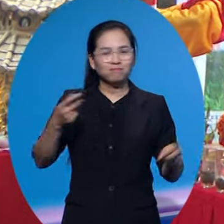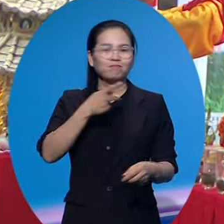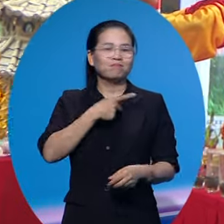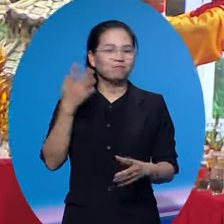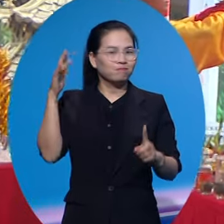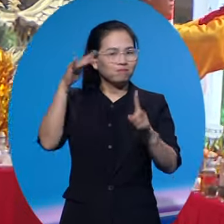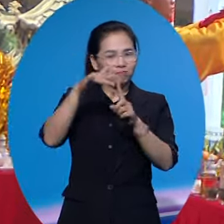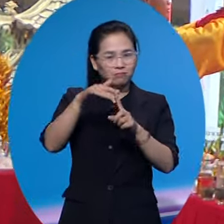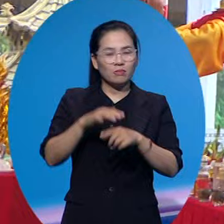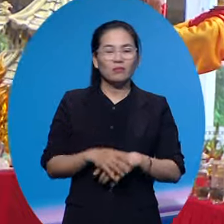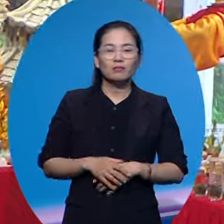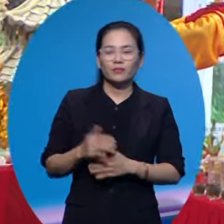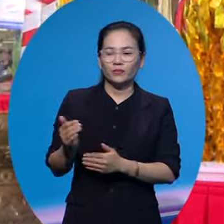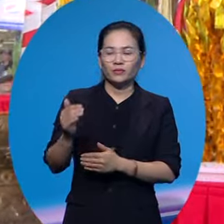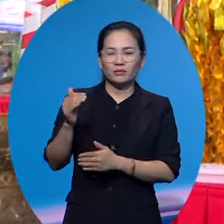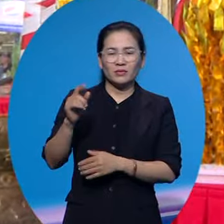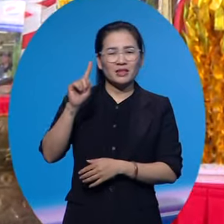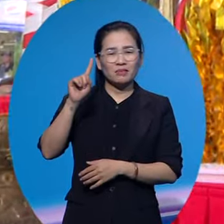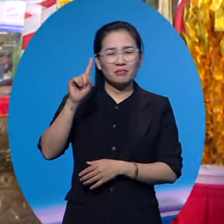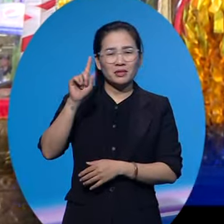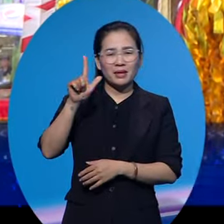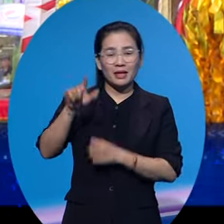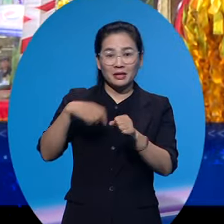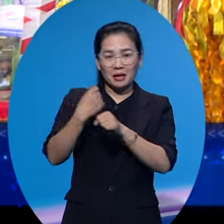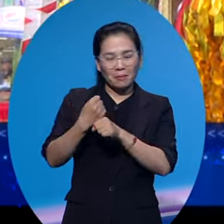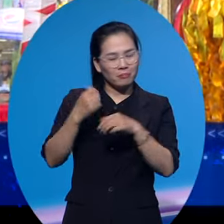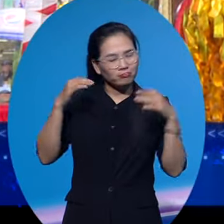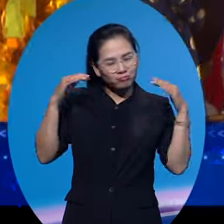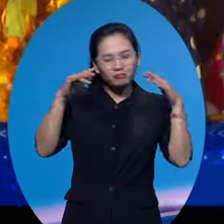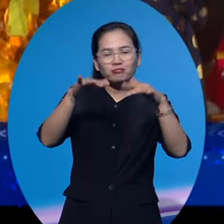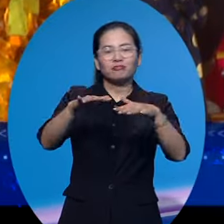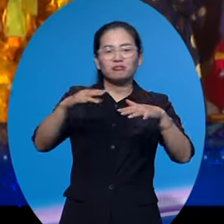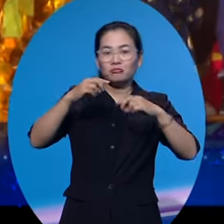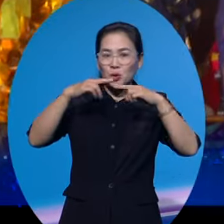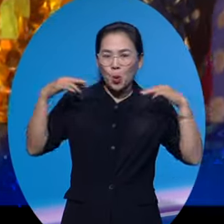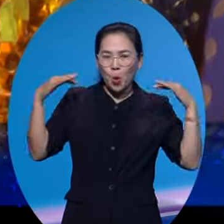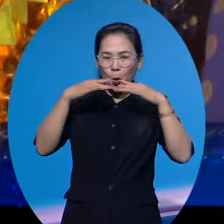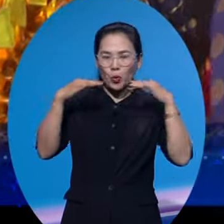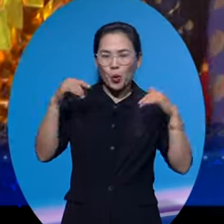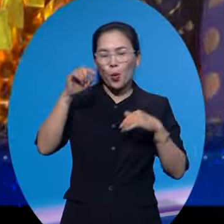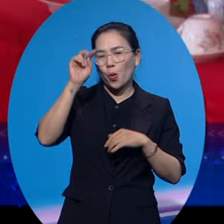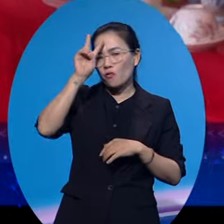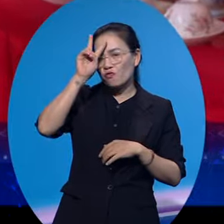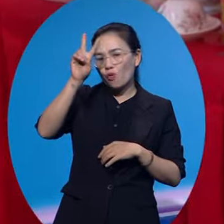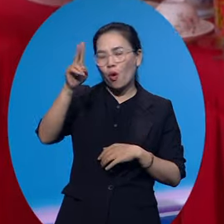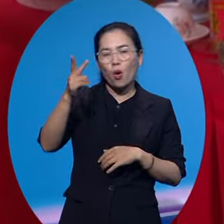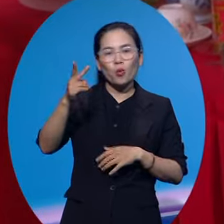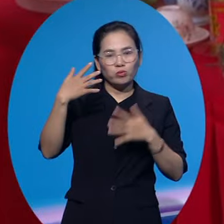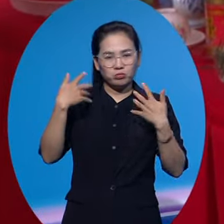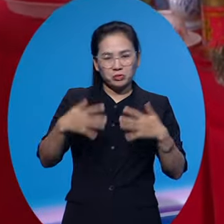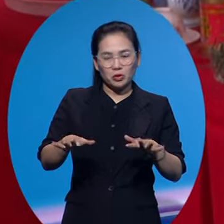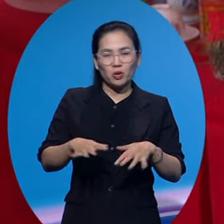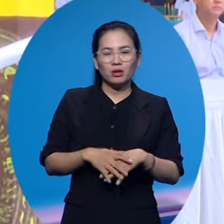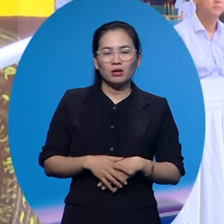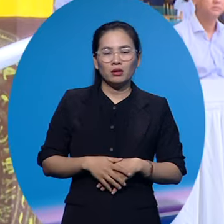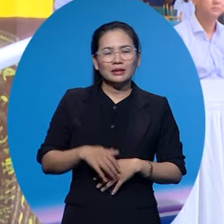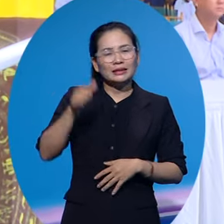qua 17 năm tổ chức lễ Dỗ Tổ Hùng Vương tại đền thờ vô hùng bên trong khu du lịch Suối Tiên vẫn dững Nguyên nét truyền thống và Khơi dậy